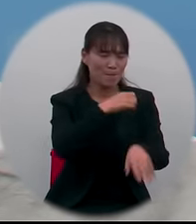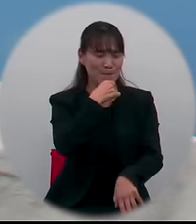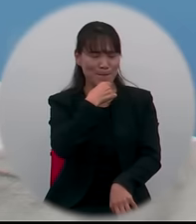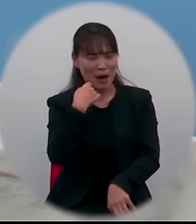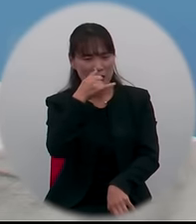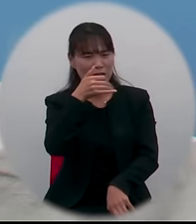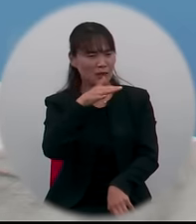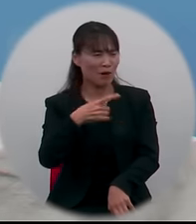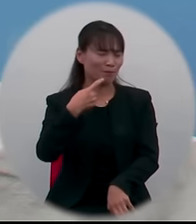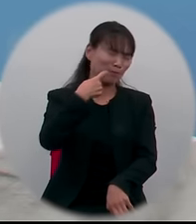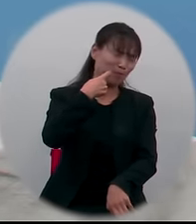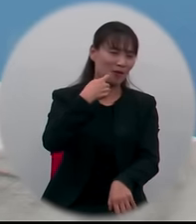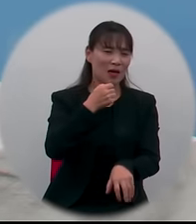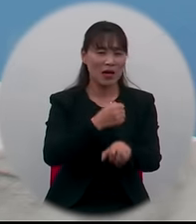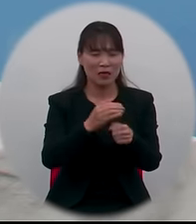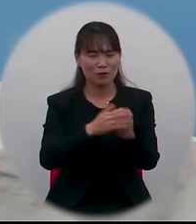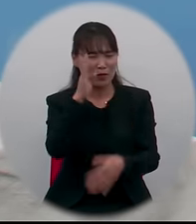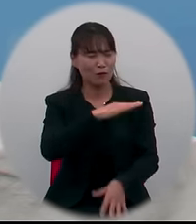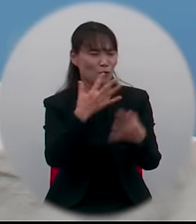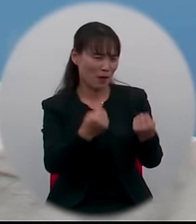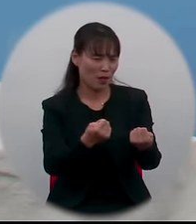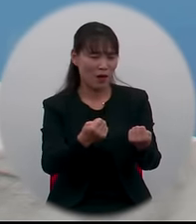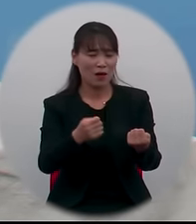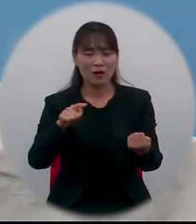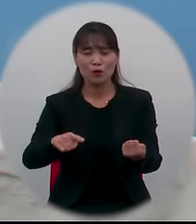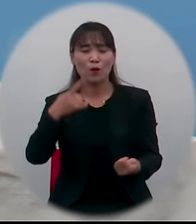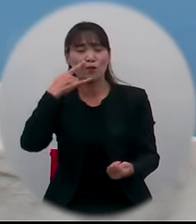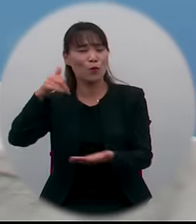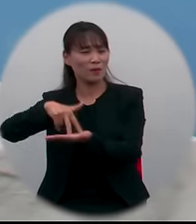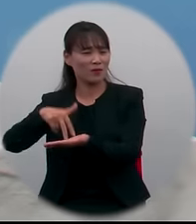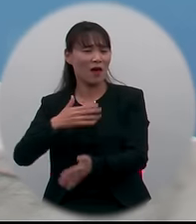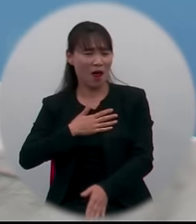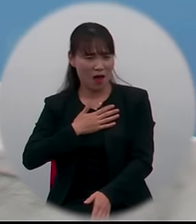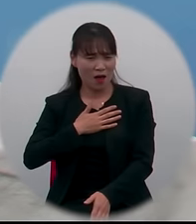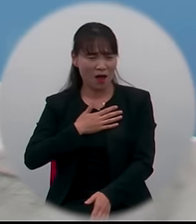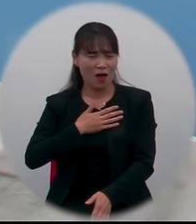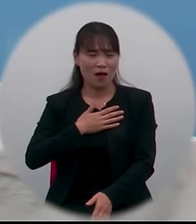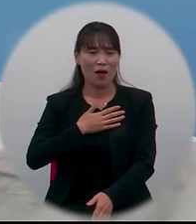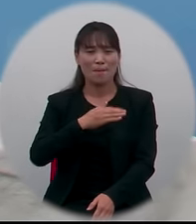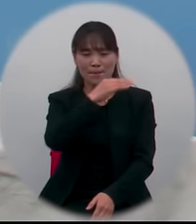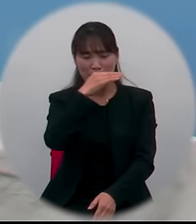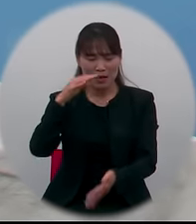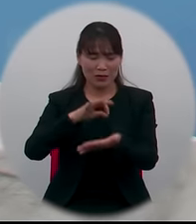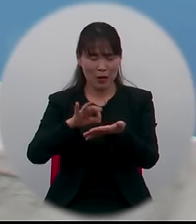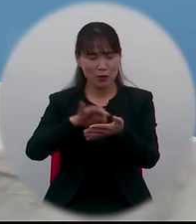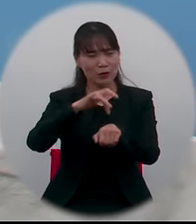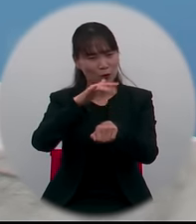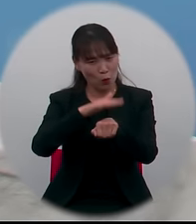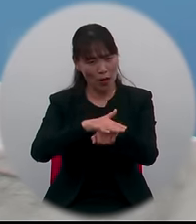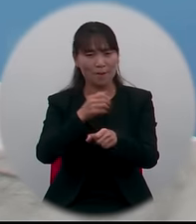굉장히 강하고 유예한 것들도 많이 들어가 있어요 우리 부모님들은 아시죠 다른 사용 습관을 형성하고 아무리 잘